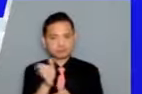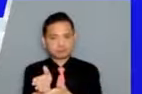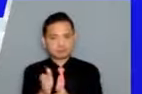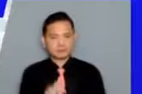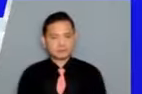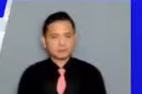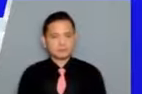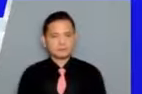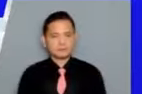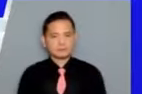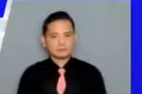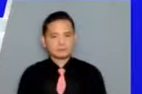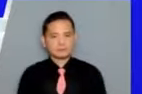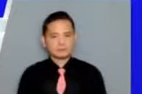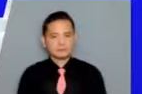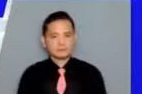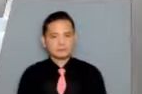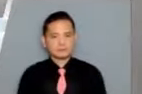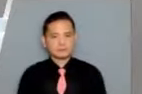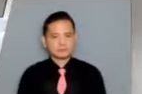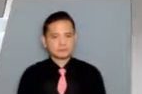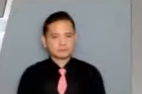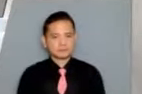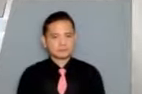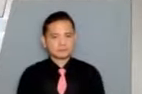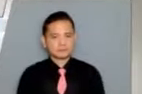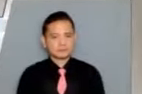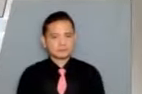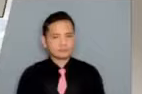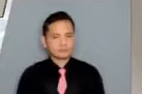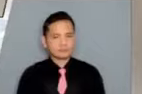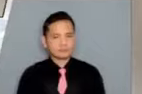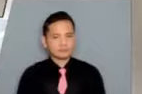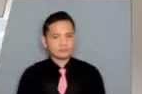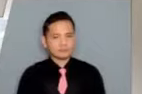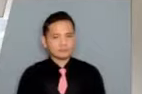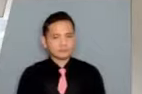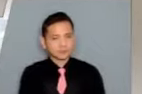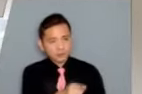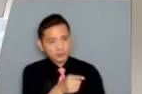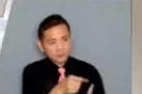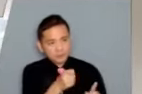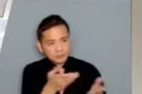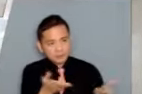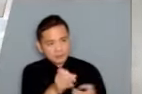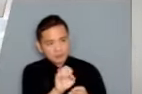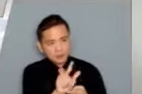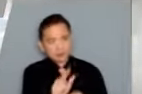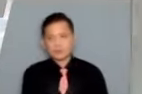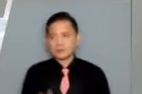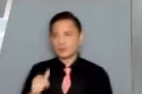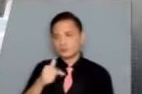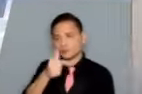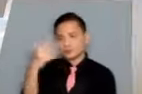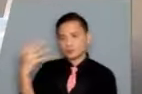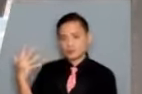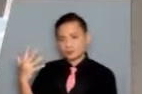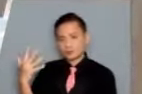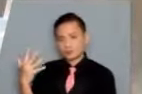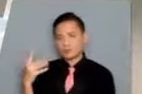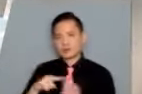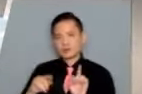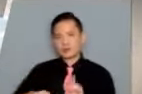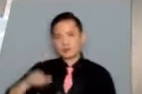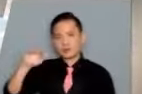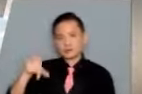atin? Bali po, Tubong General Santos City po ako, pero lumaki po ako sa Quezon City na rin po. At